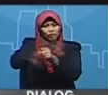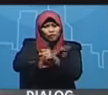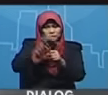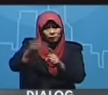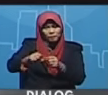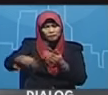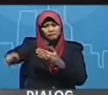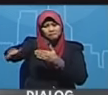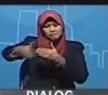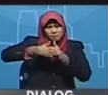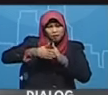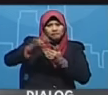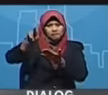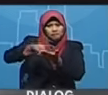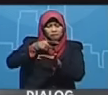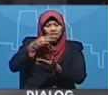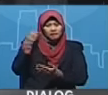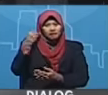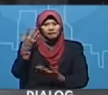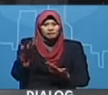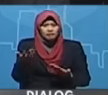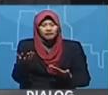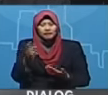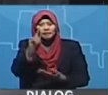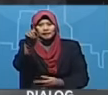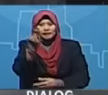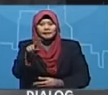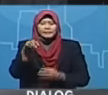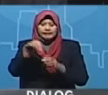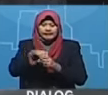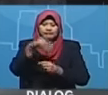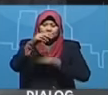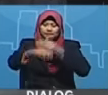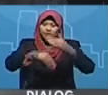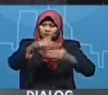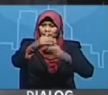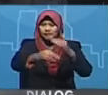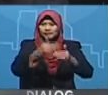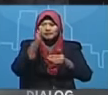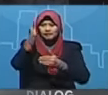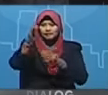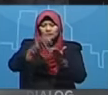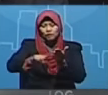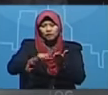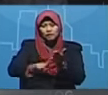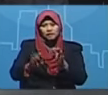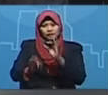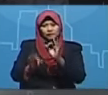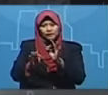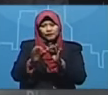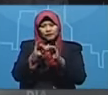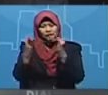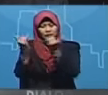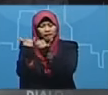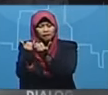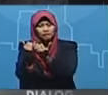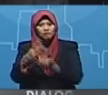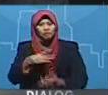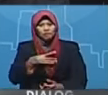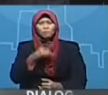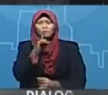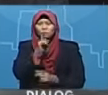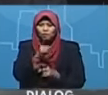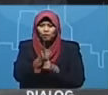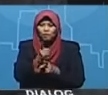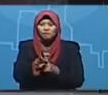sebahagian saja yang akan diterima balik? Sebab tu dalam prosesnya kita lihat. Okay. Sebenarnya sekiranya syarikat itu sengaja